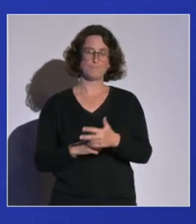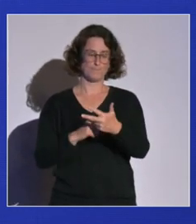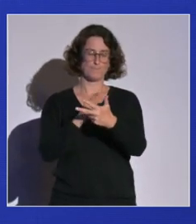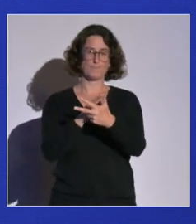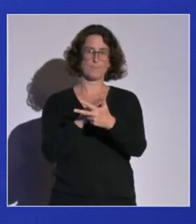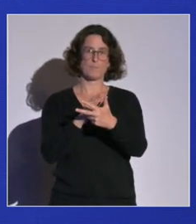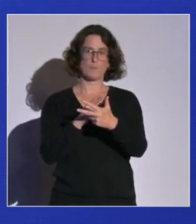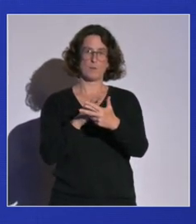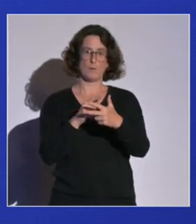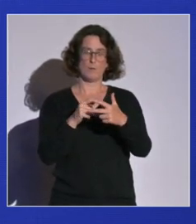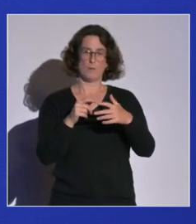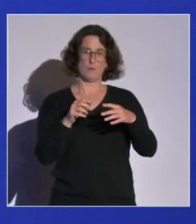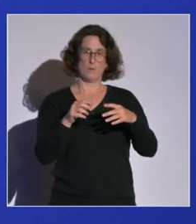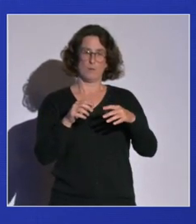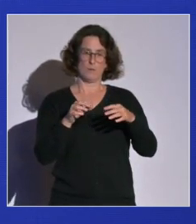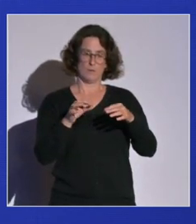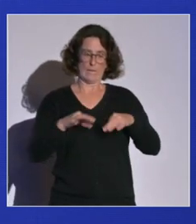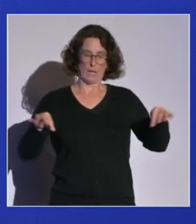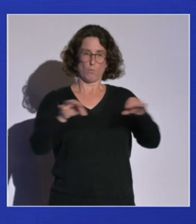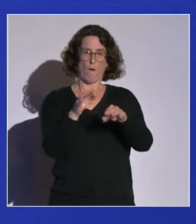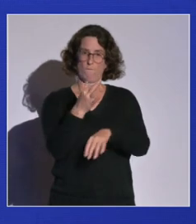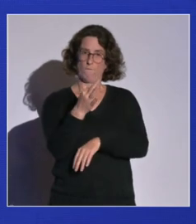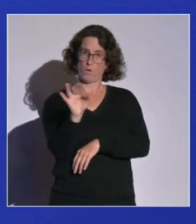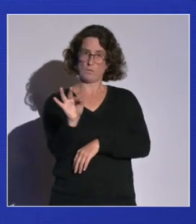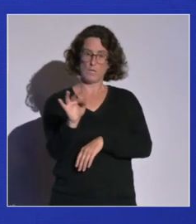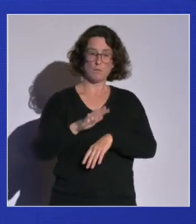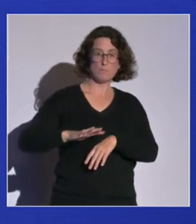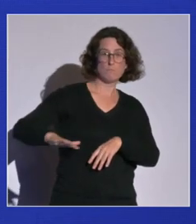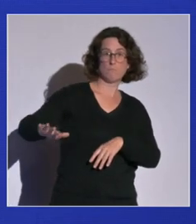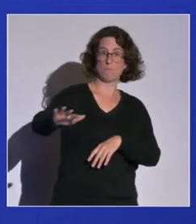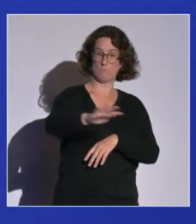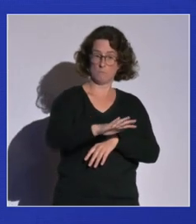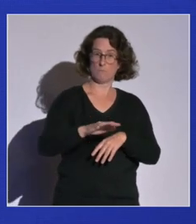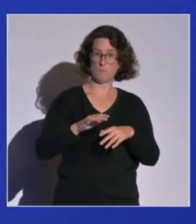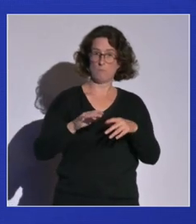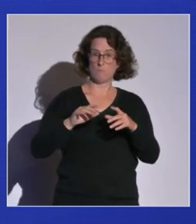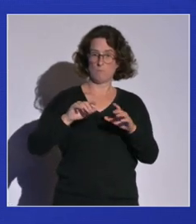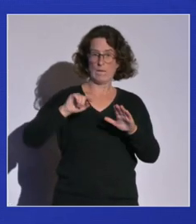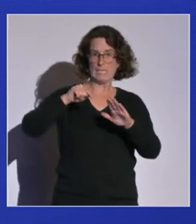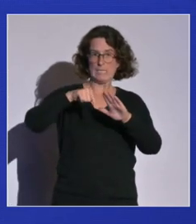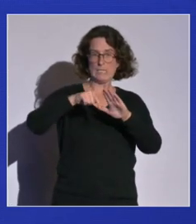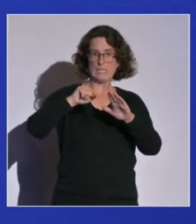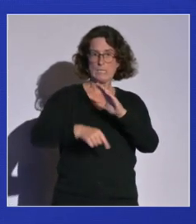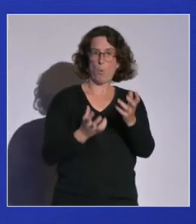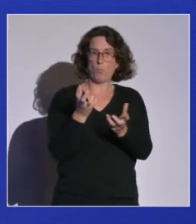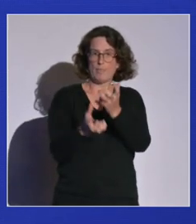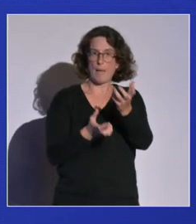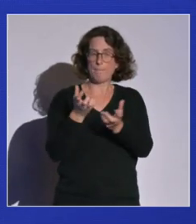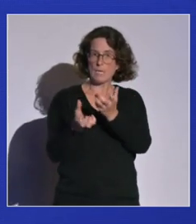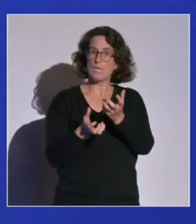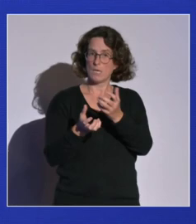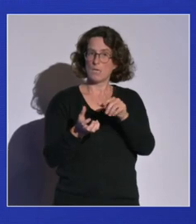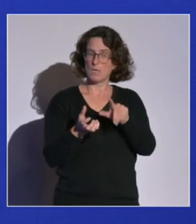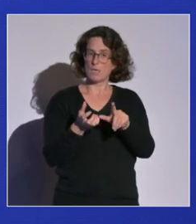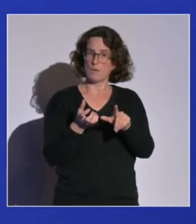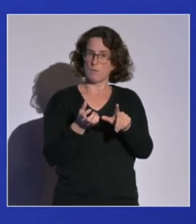98% du territoire, 95% du territoire français est éligible à la géothermie. Il n'y a que quelques sous-sols qui sont compliqués pour des